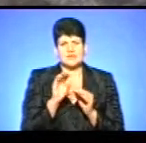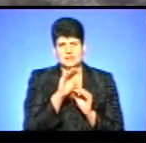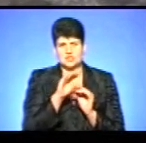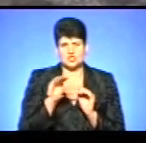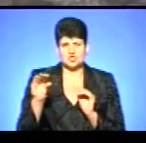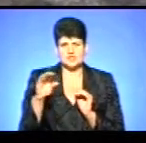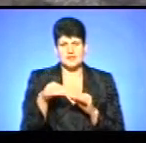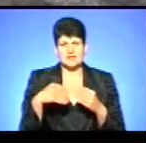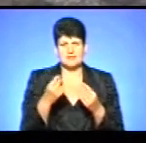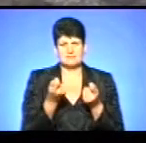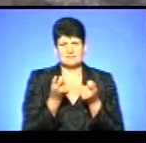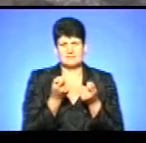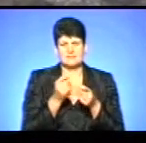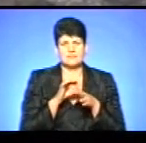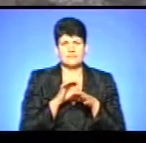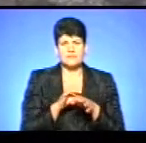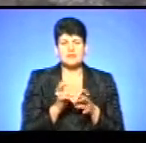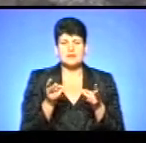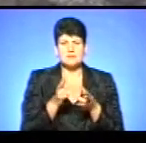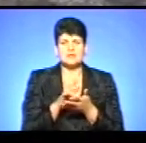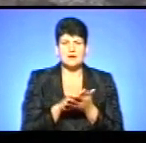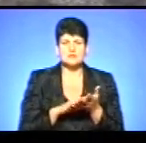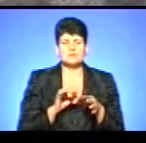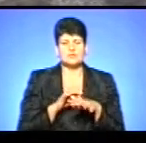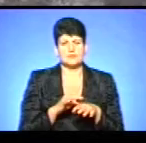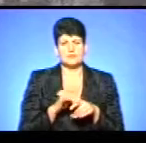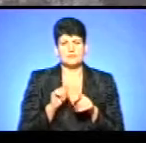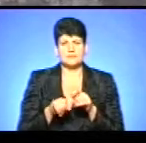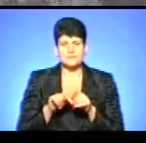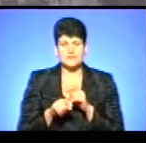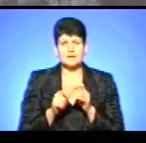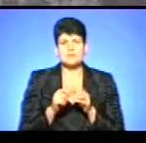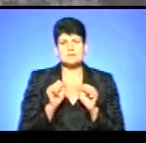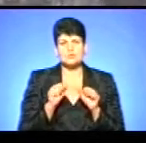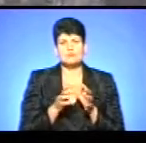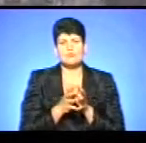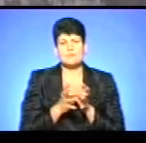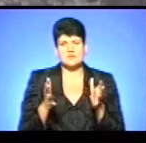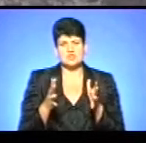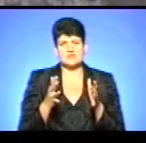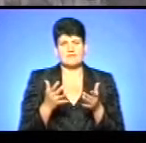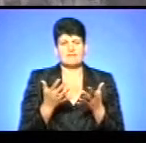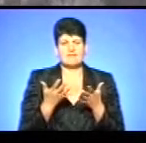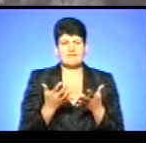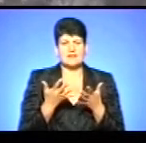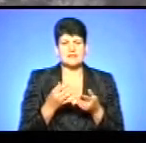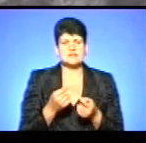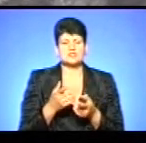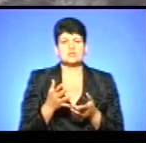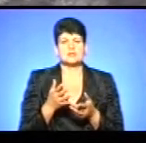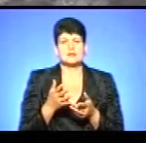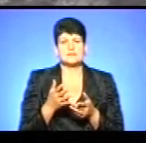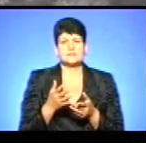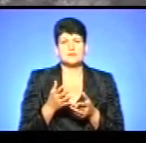дав незначний супроводний матеріал. Ми потрібні проведення дальших досліджень, ми вже зможемо більше визначити, власне, завдяки супровідному